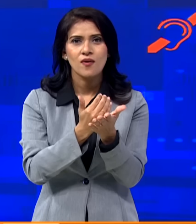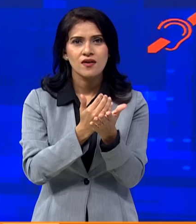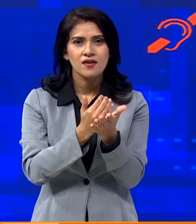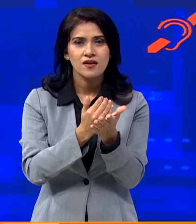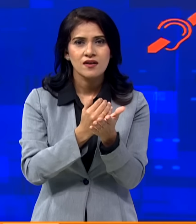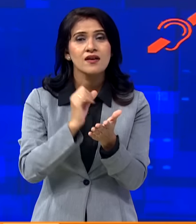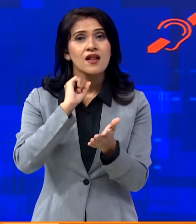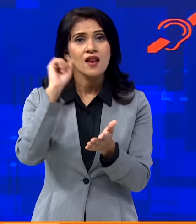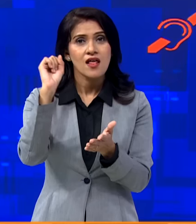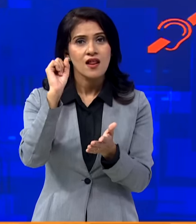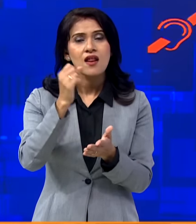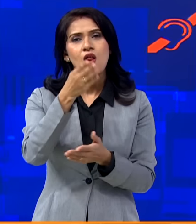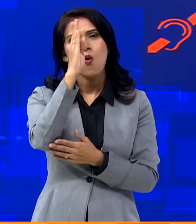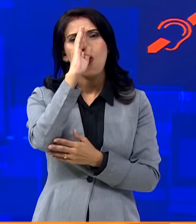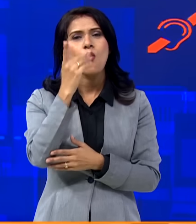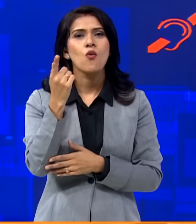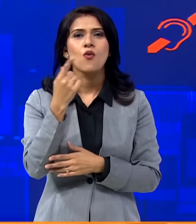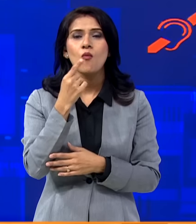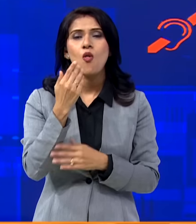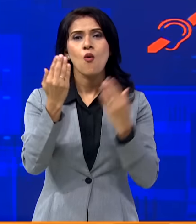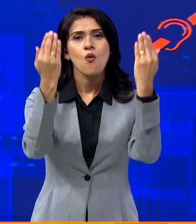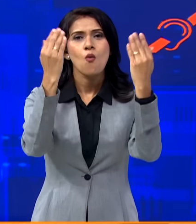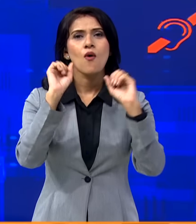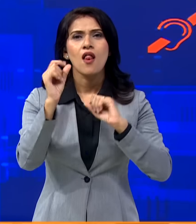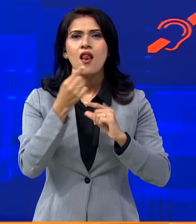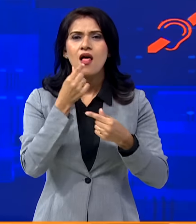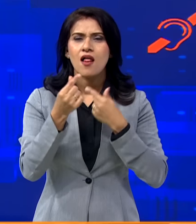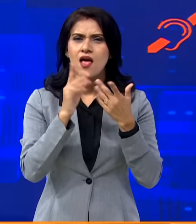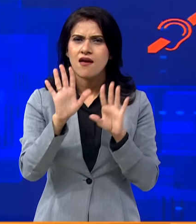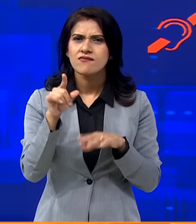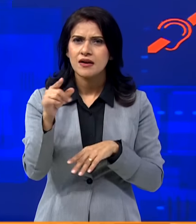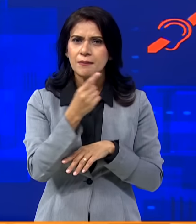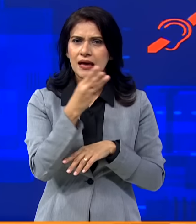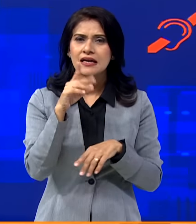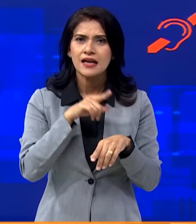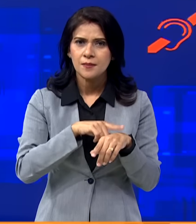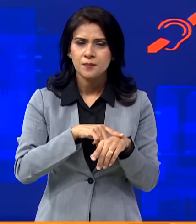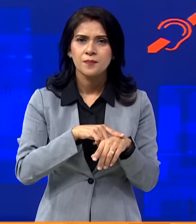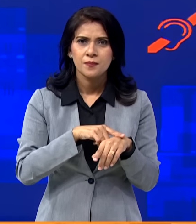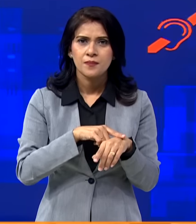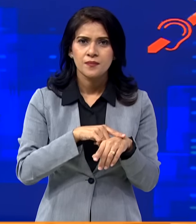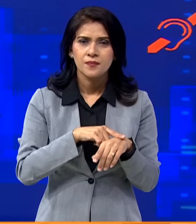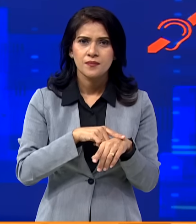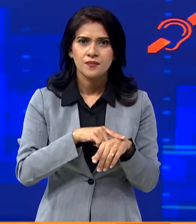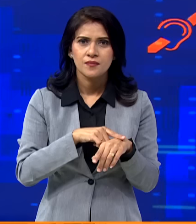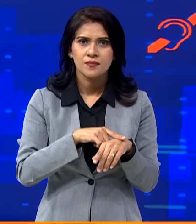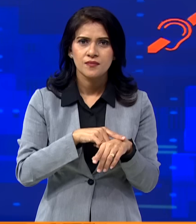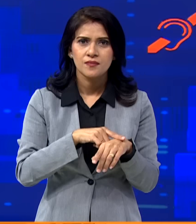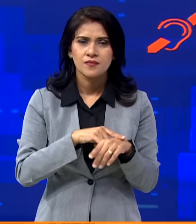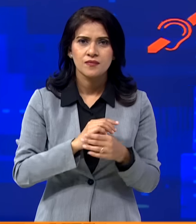तकबीर अल्लाह अकबर लेकिन और बहुत कुछ जगहो पर यह भी बोला जाता है कि सरत